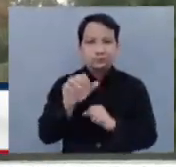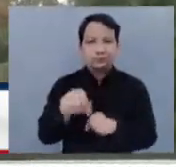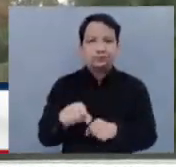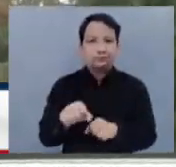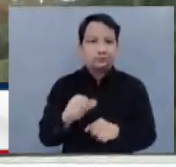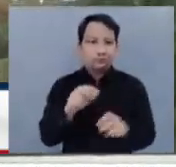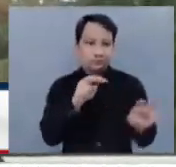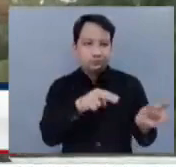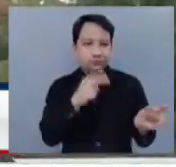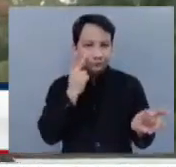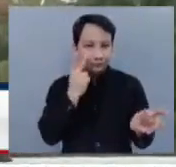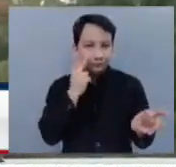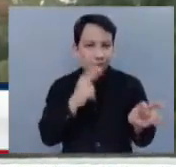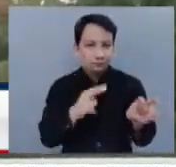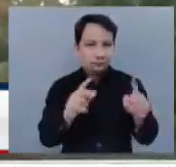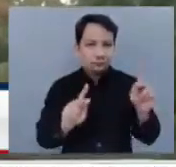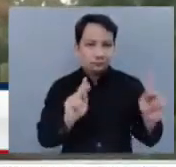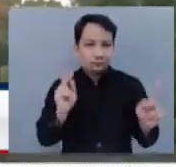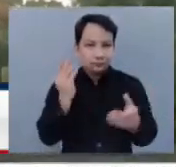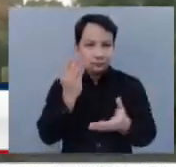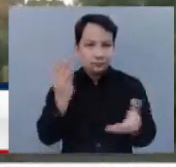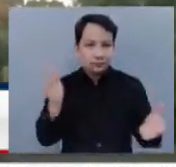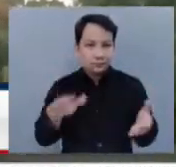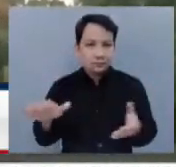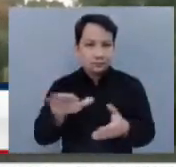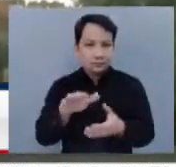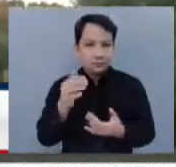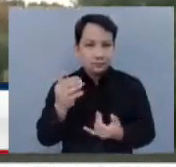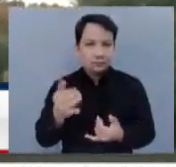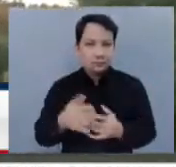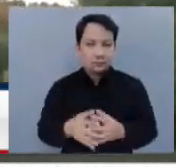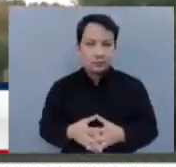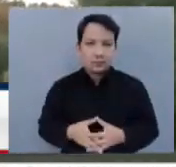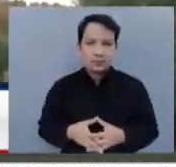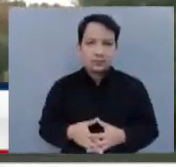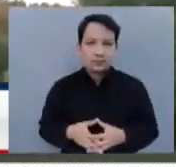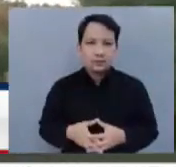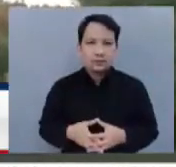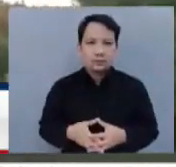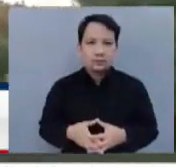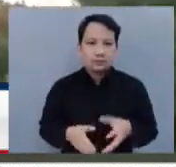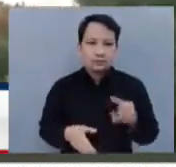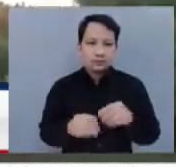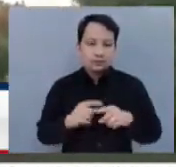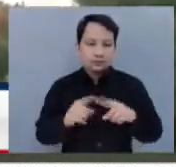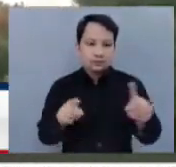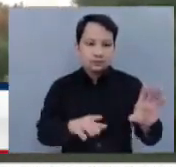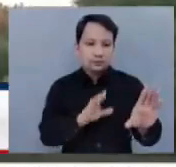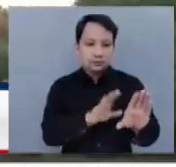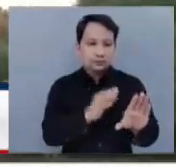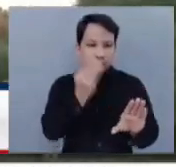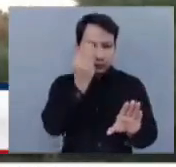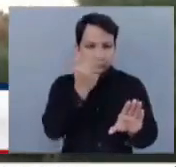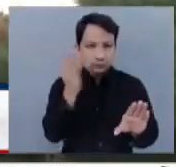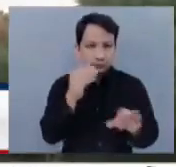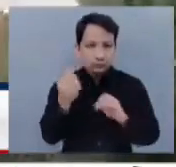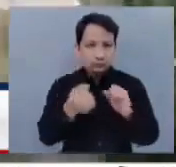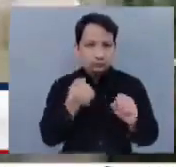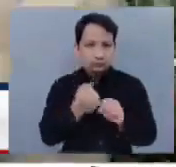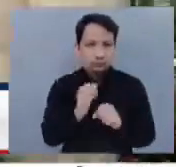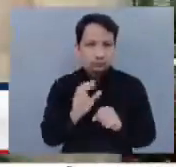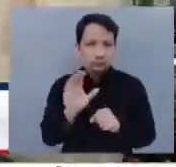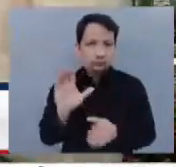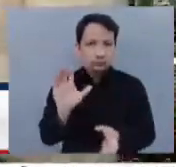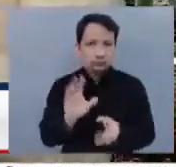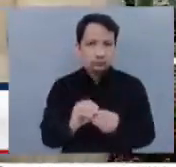mga kababayan para sa araw na ito? Siguro po, no, iba po sa nakaraang pong taon, no, mas maluwag na